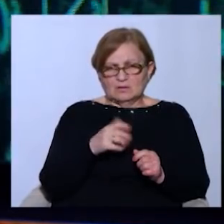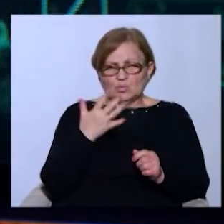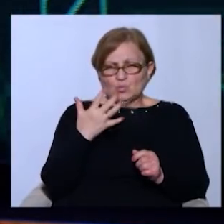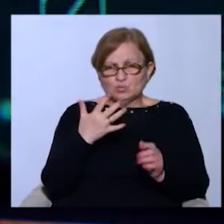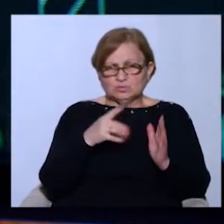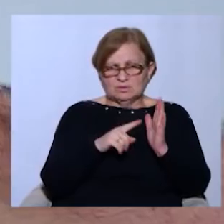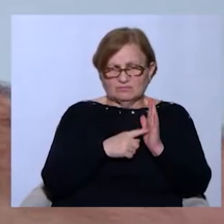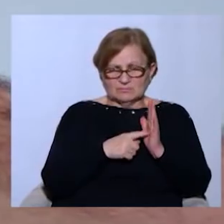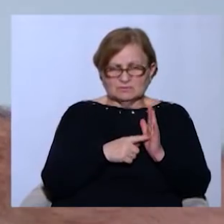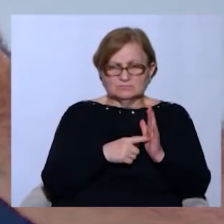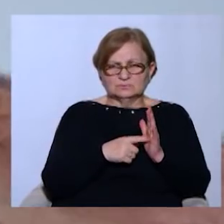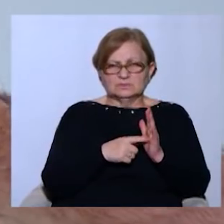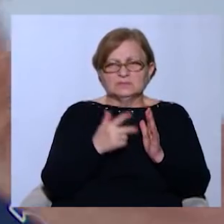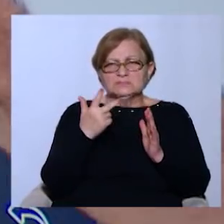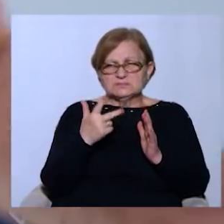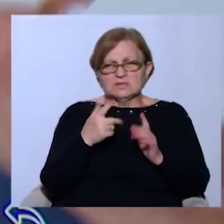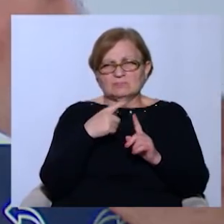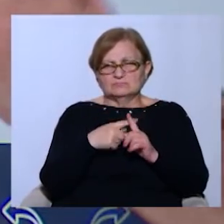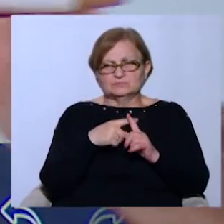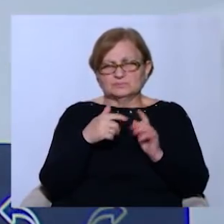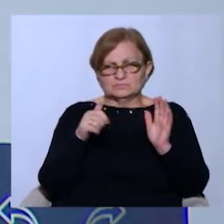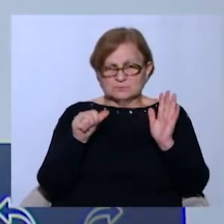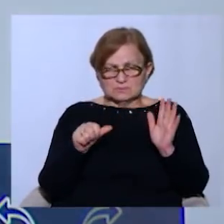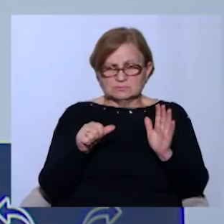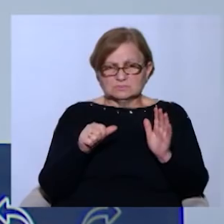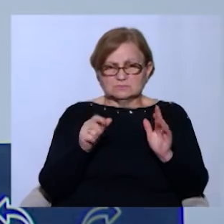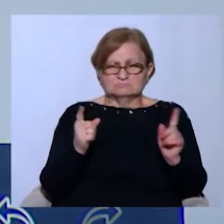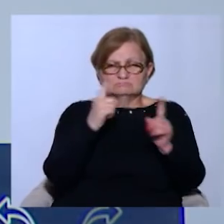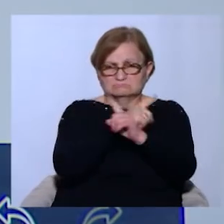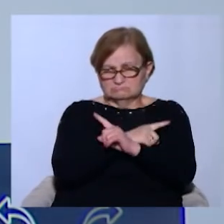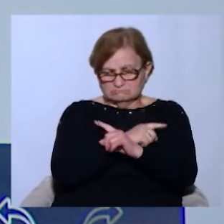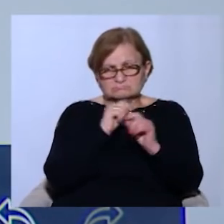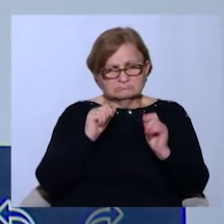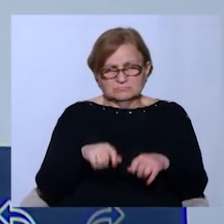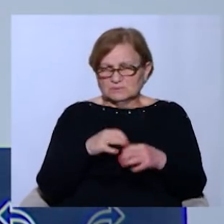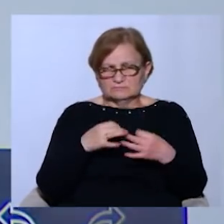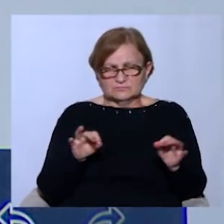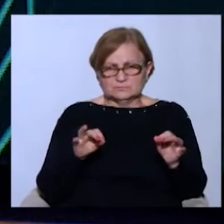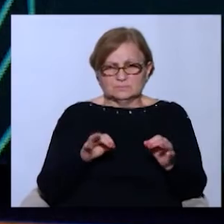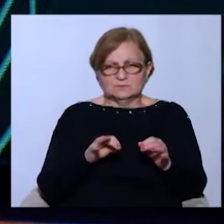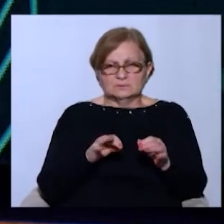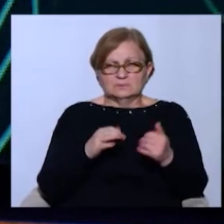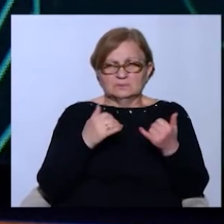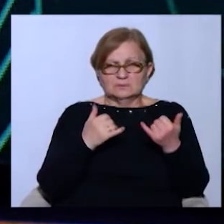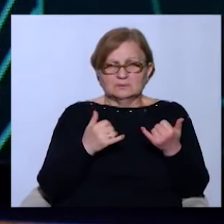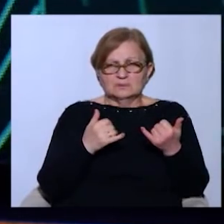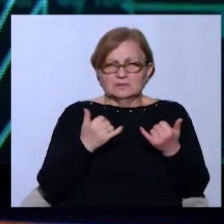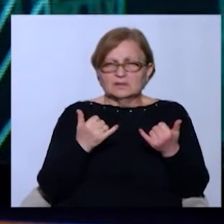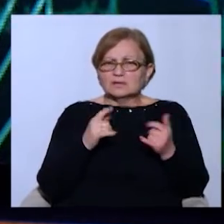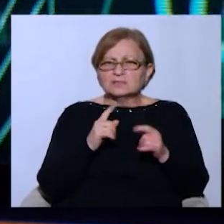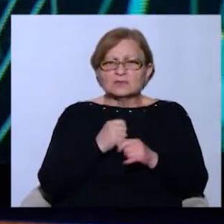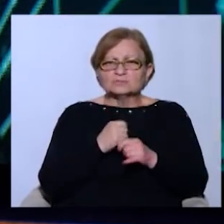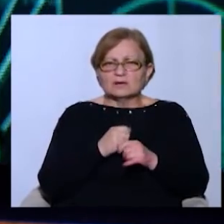თანამამრავლების ადგილების შეცვლით ნამრავლი არ იცვლება. შემიძლია ასეც ჩავწერო და ახლა ნახეთ რა მინდა